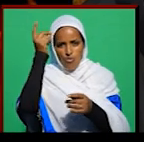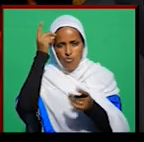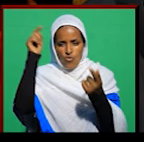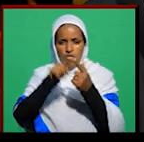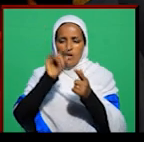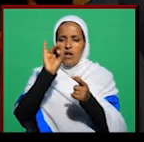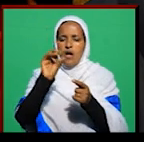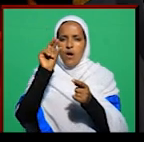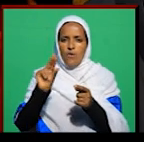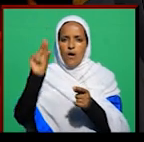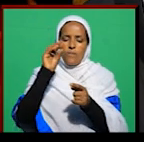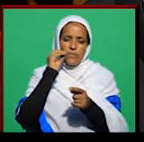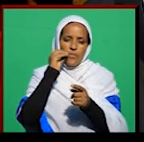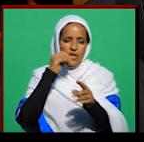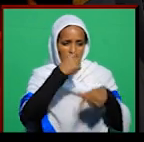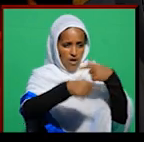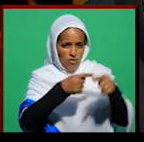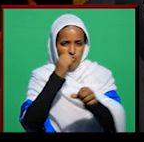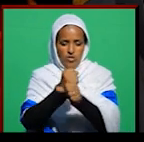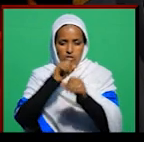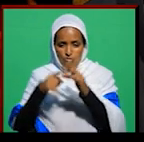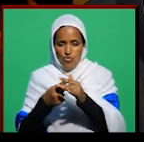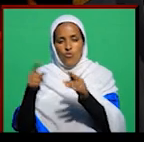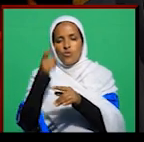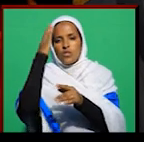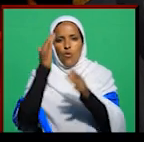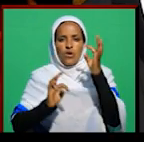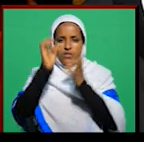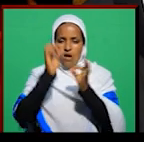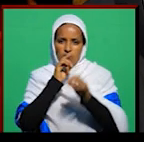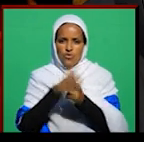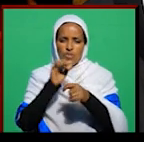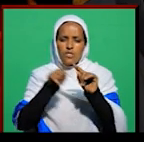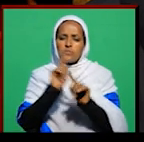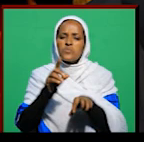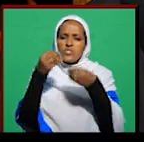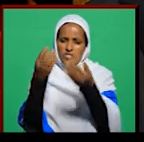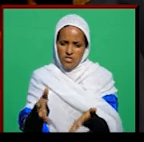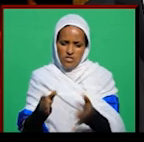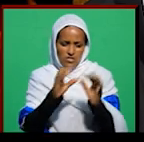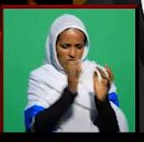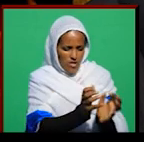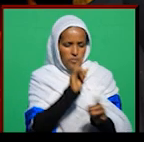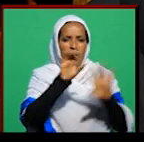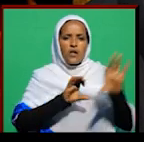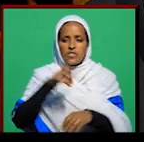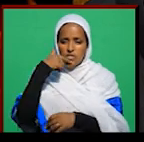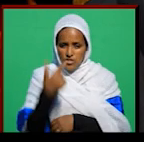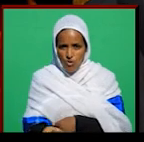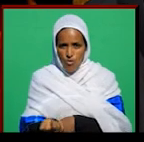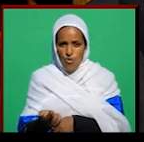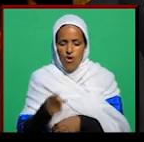ያዕቆብ ወደ ላባ ቤት ሂዶ ስራ ጀምሮ እንደነበረ የታወቀ ታሪክ ነው። ግን ምን ልስጥህ፣ ድርሻህን ምን ላድርግልህ